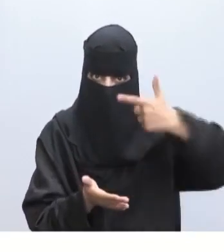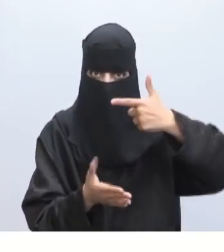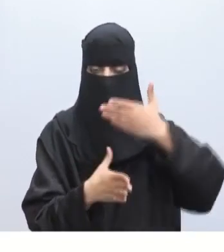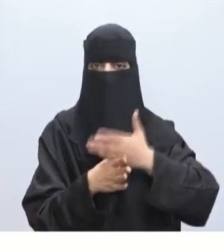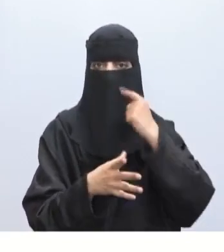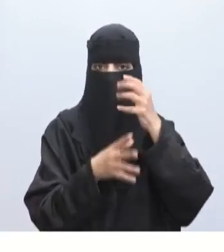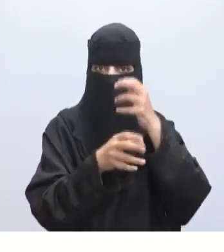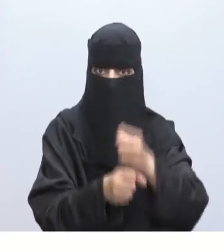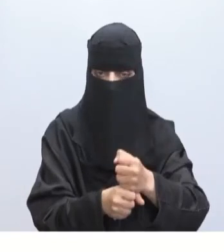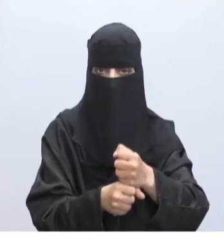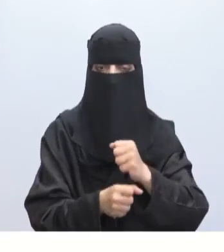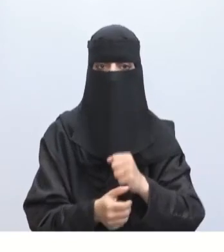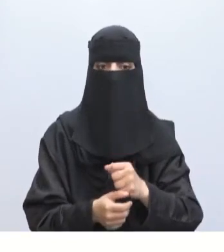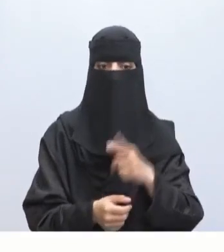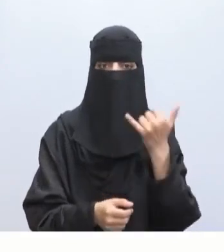اذا